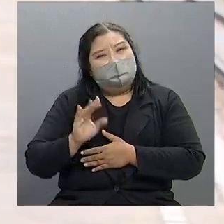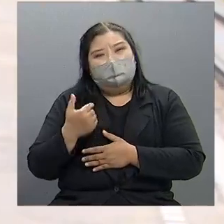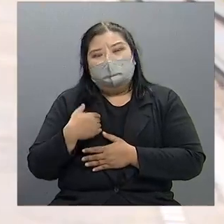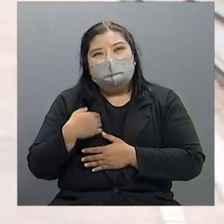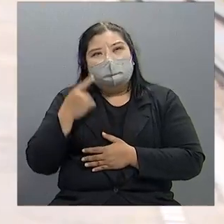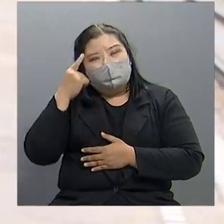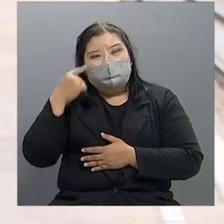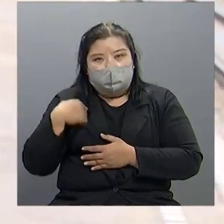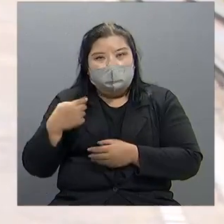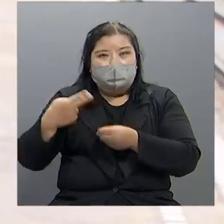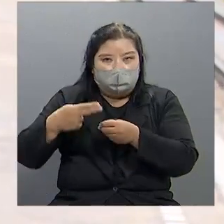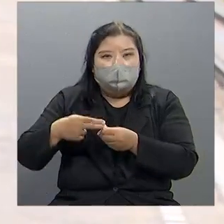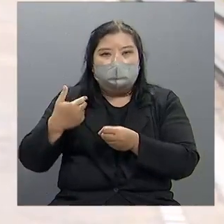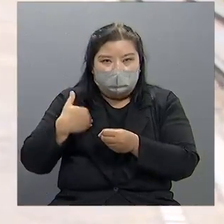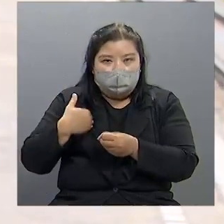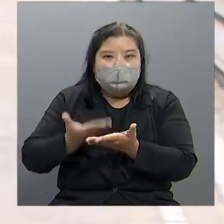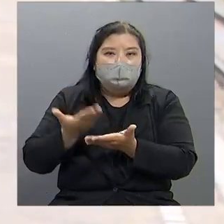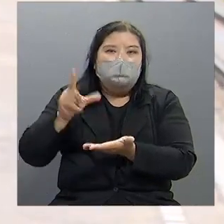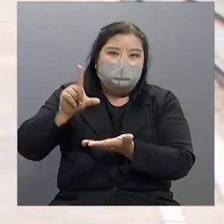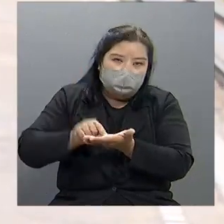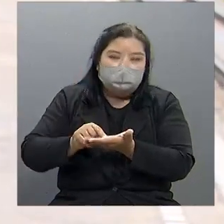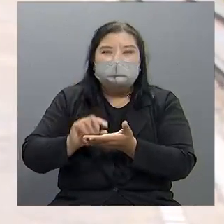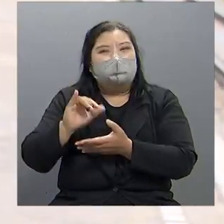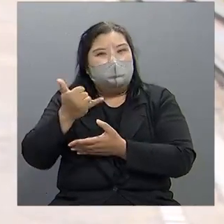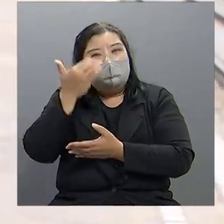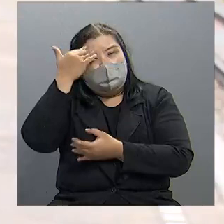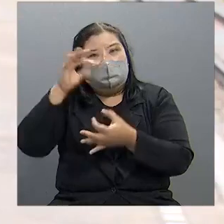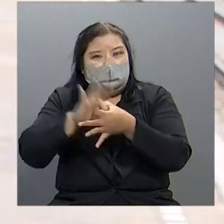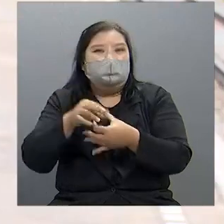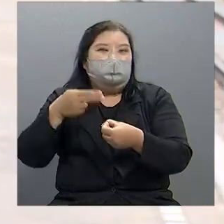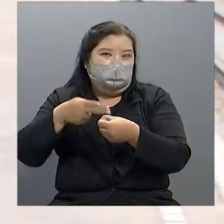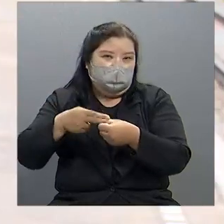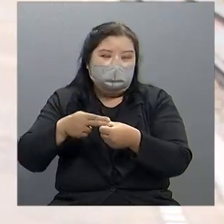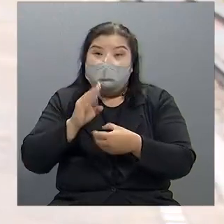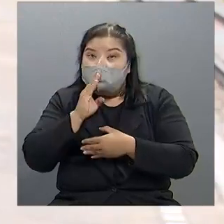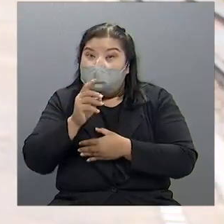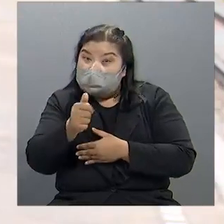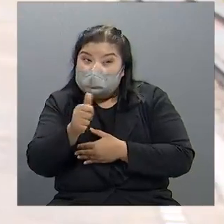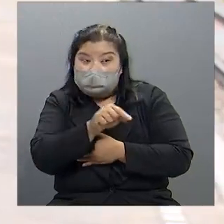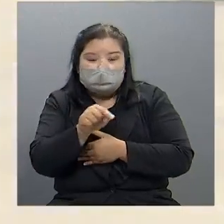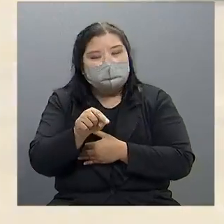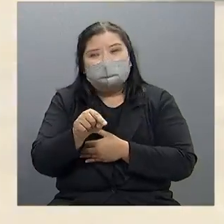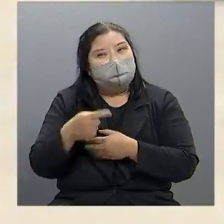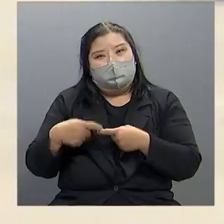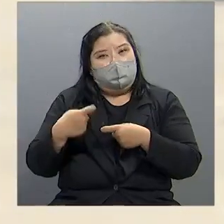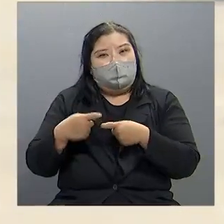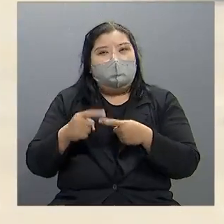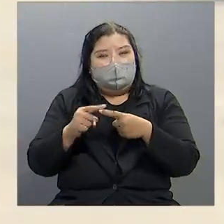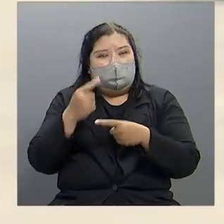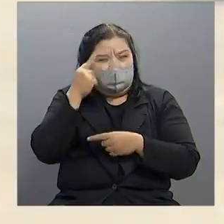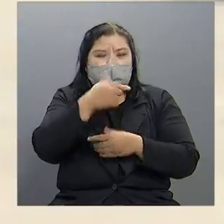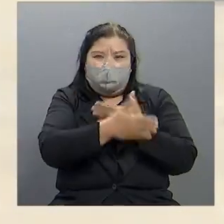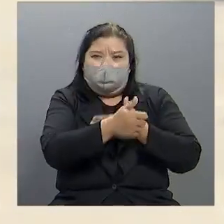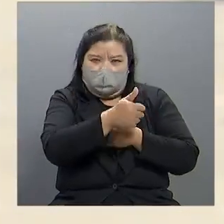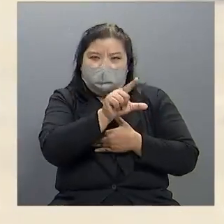งกว่าเราพอเราลดลงเขาก็ลดลงได้แข่งกับเราก็เลยตอบไม่สามารถเจาะจงได้แต่ว่าเราเชื่อว่าของเราถูกกว่าน ะค